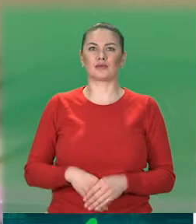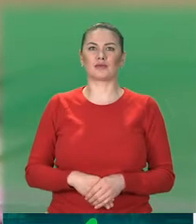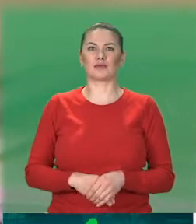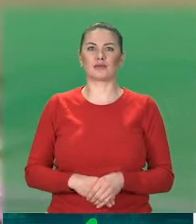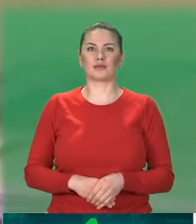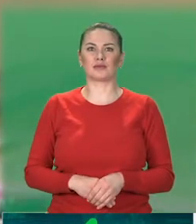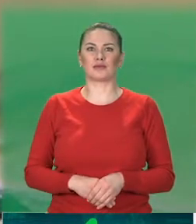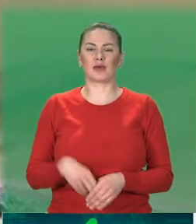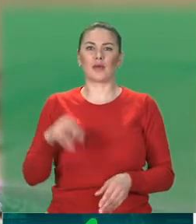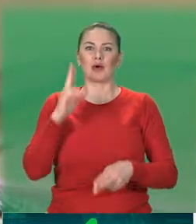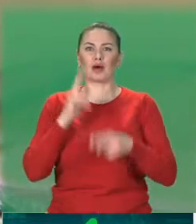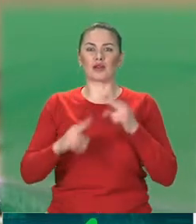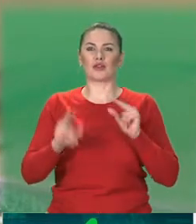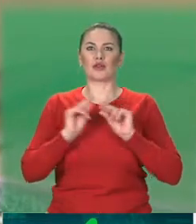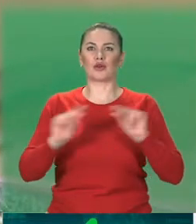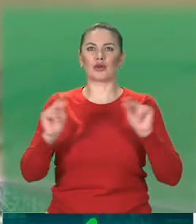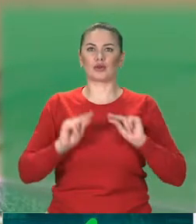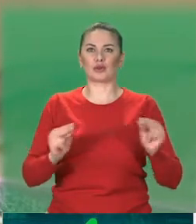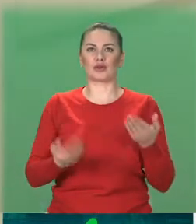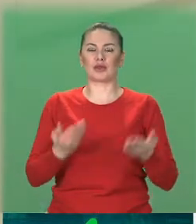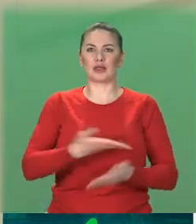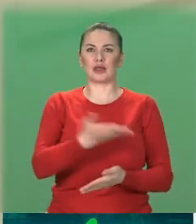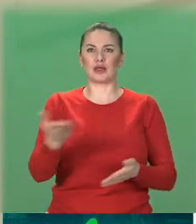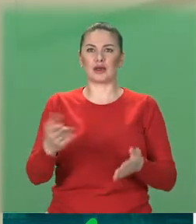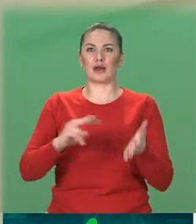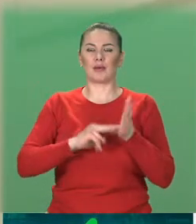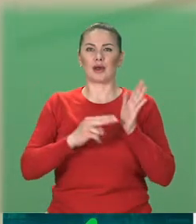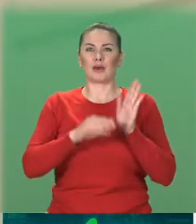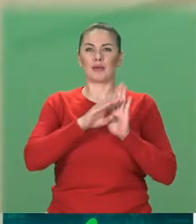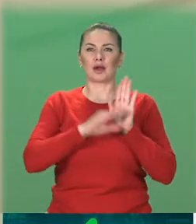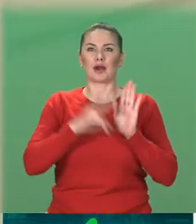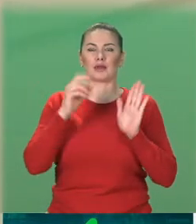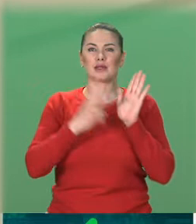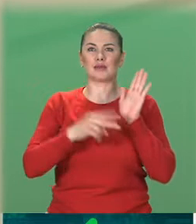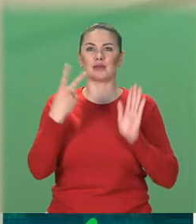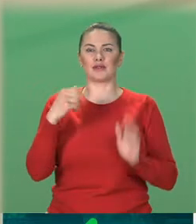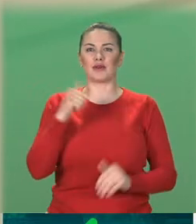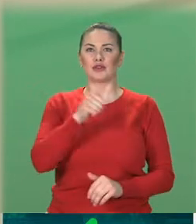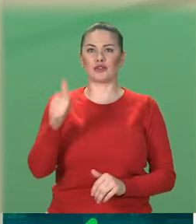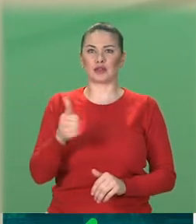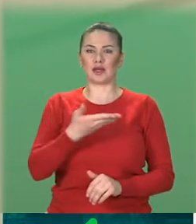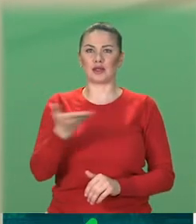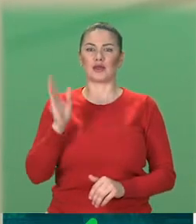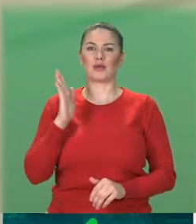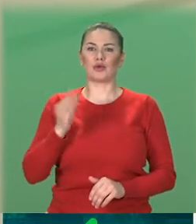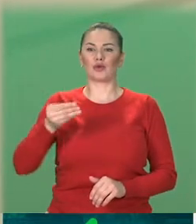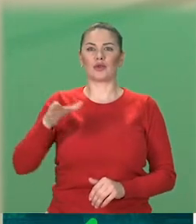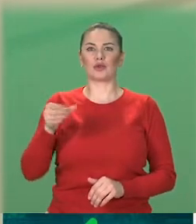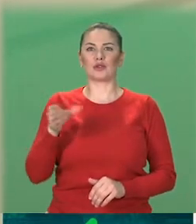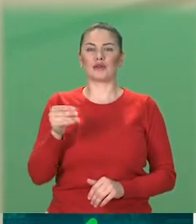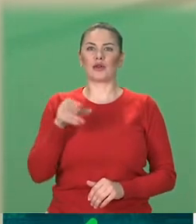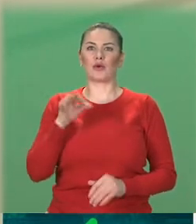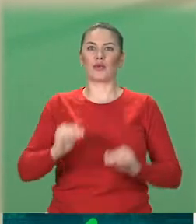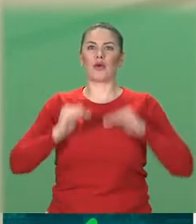подтвердить документально. По окончанию курсов, если эта программа на 72 часа, то есть более короткая, то это удостоверение о